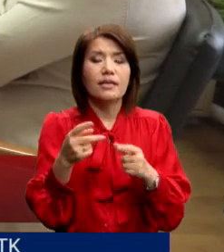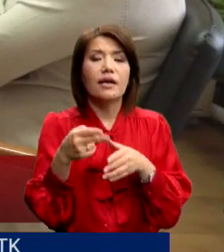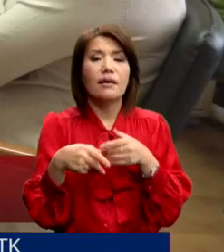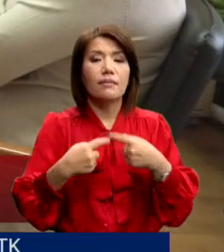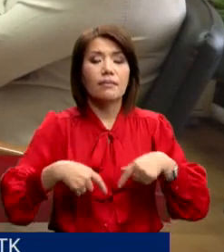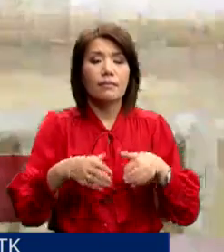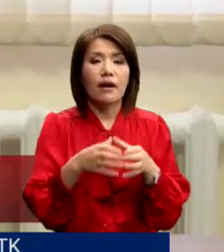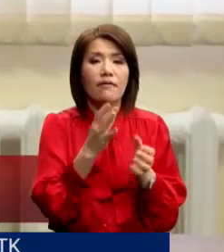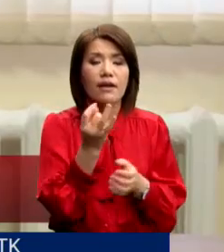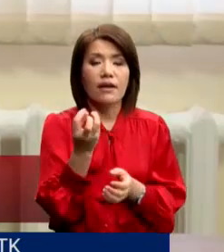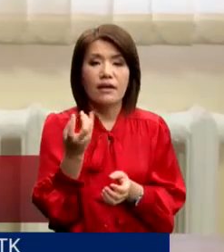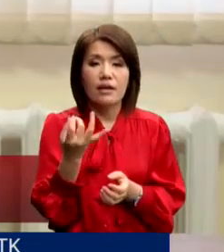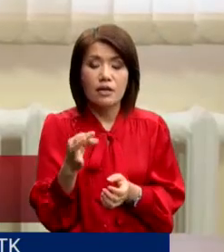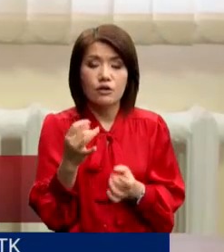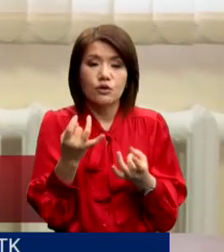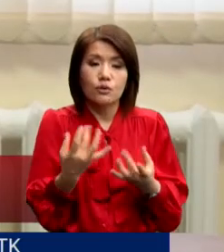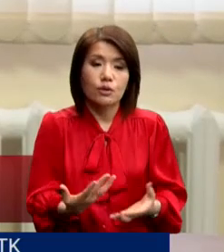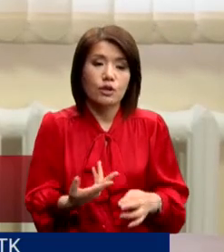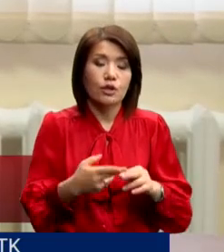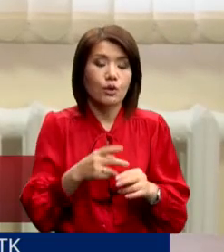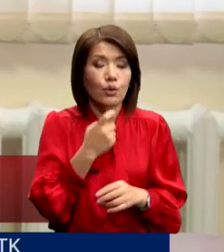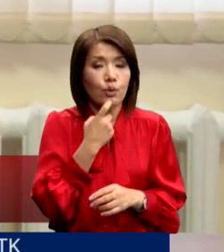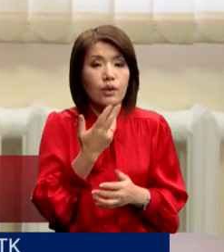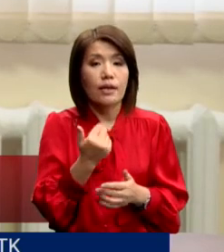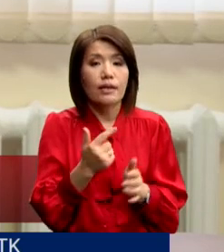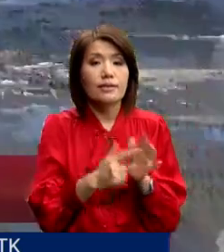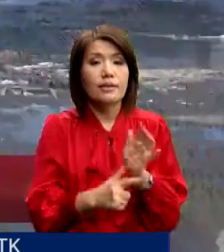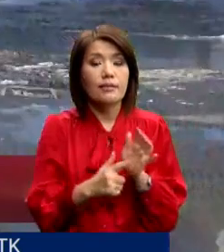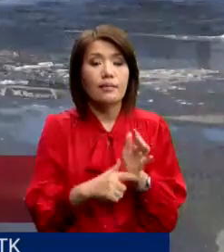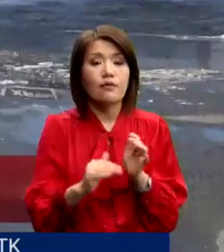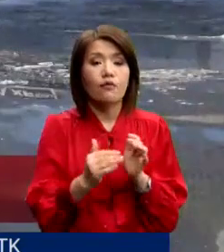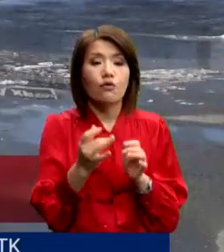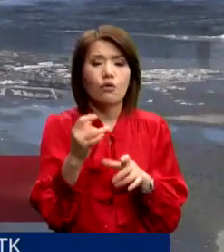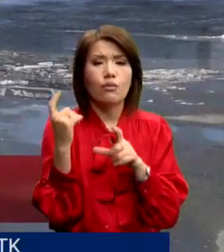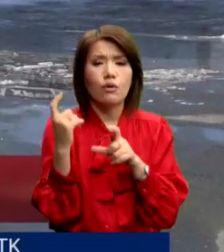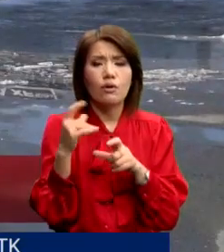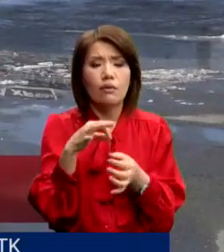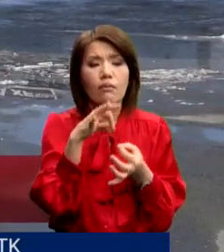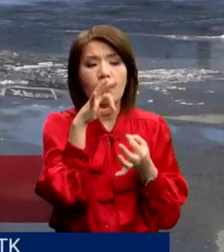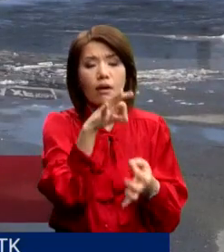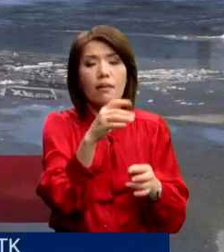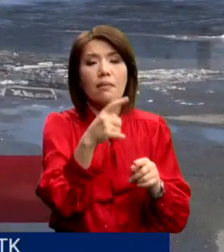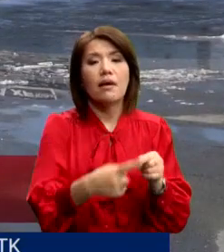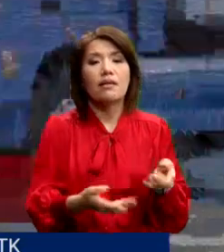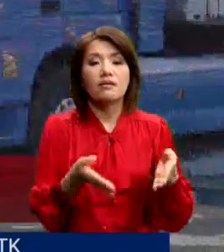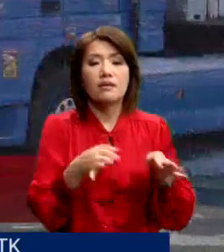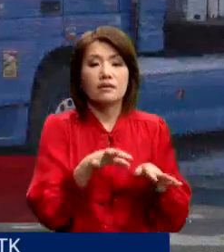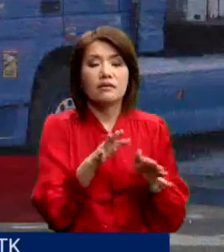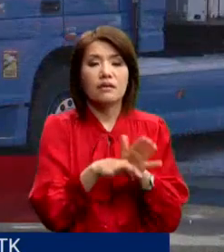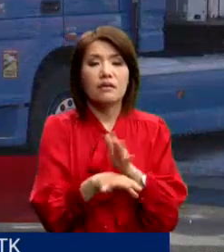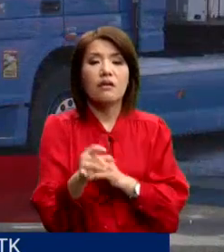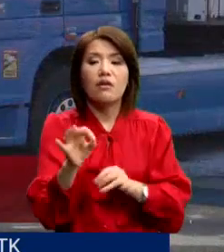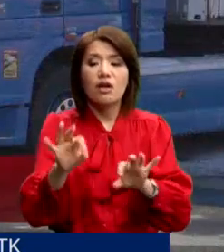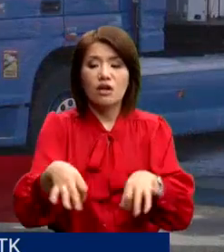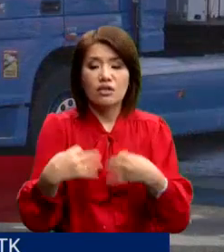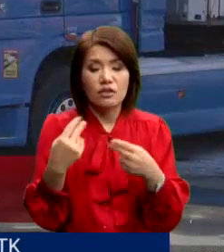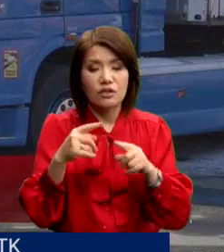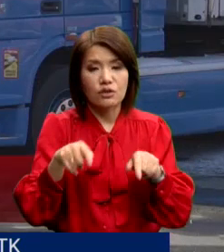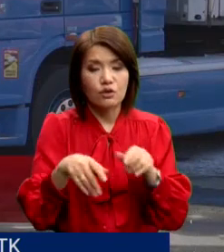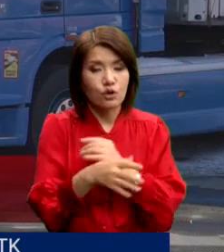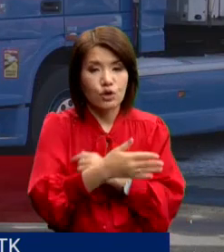Валерии Сусаренко сегодня непростые времена. Из 70 фур здесь простаивает более половины. Причина в отсутствии разрешений на